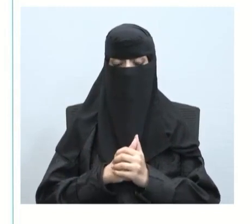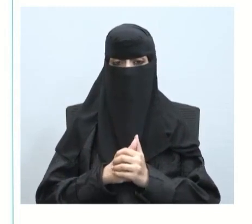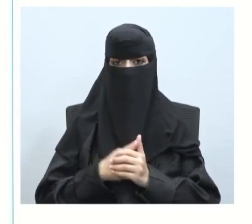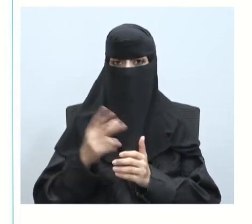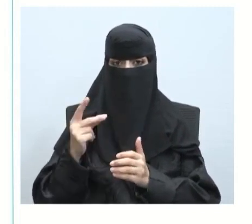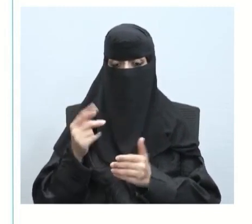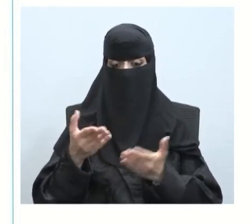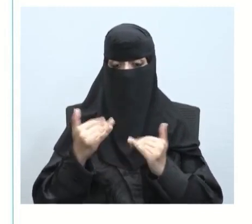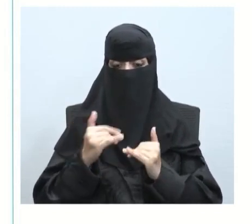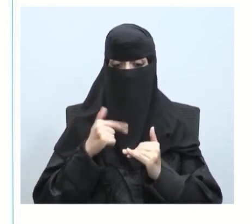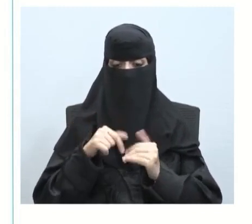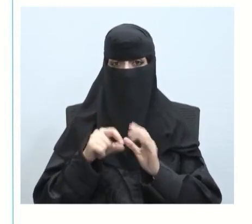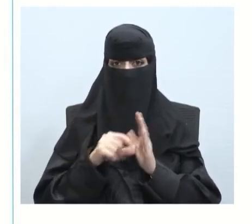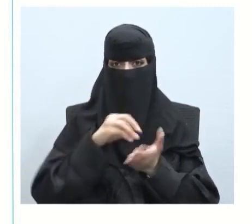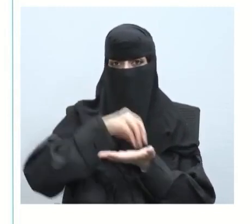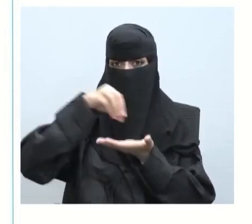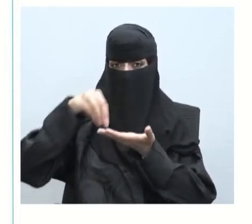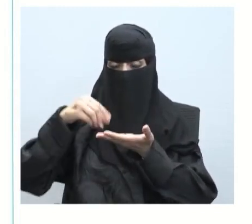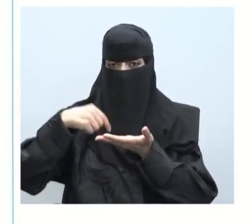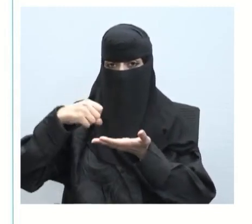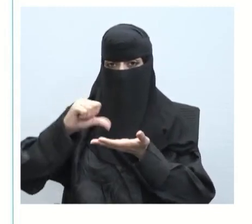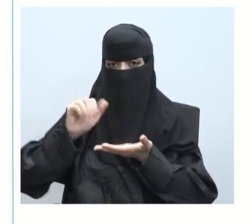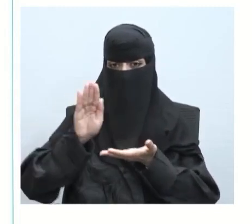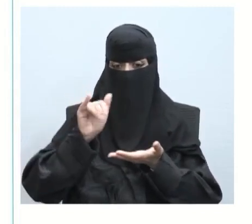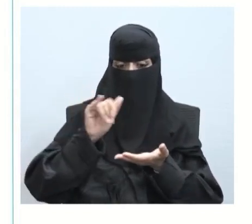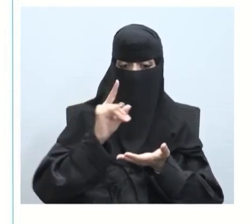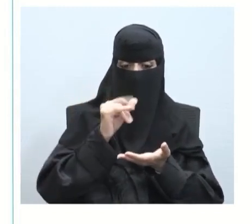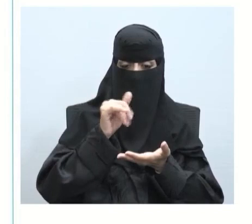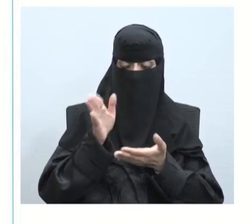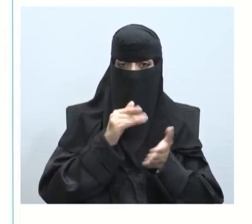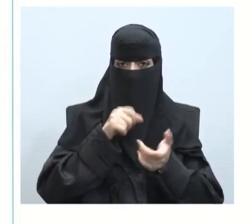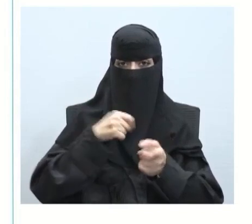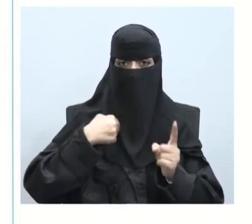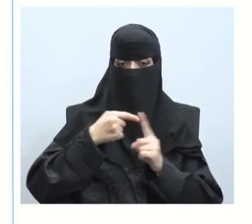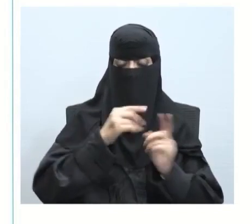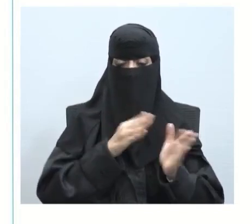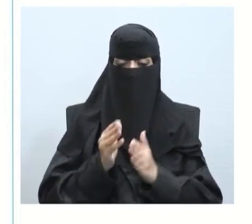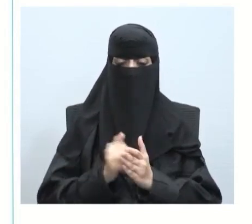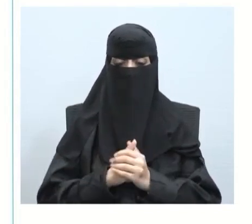ثانيا ام كيو تي تي بروكر وهو عنوان وسيط الام كيو تي تي المستهدف،